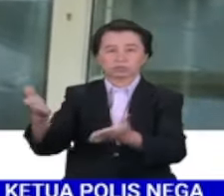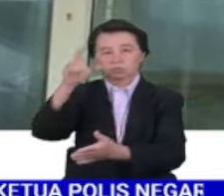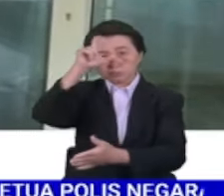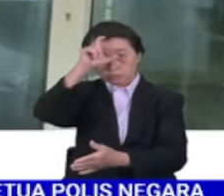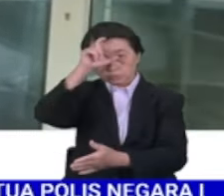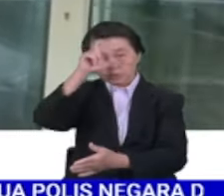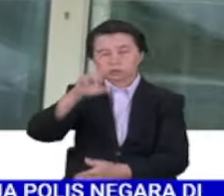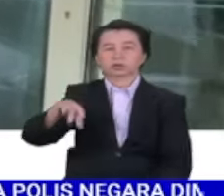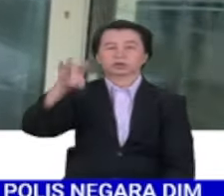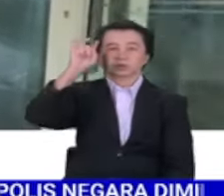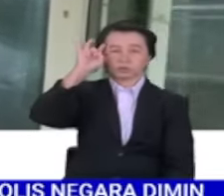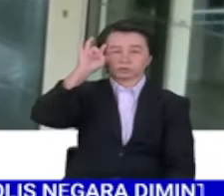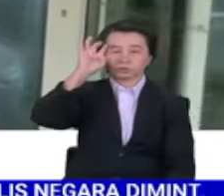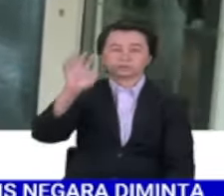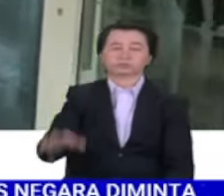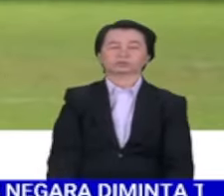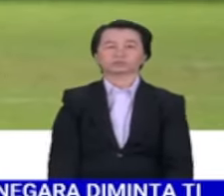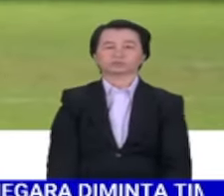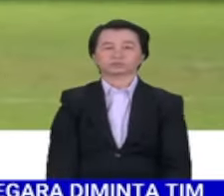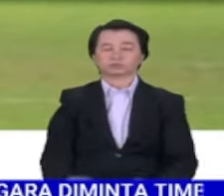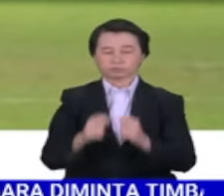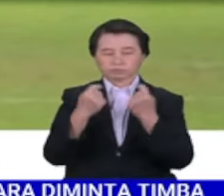Insya Allah